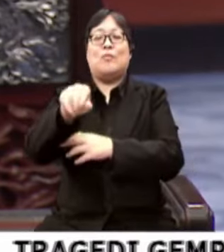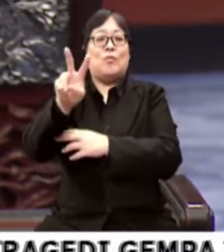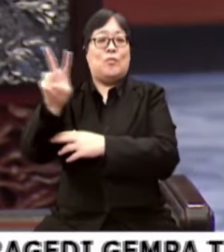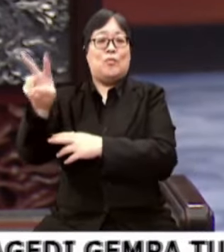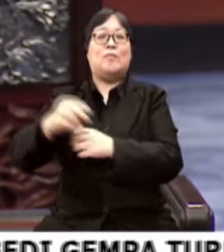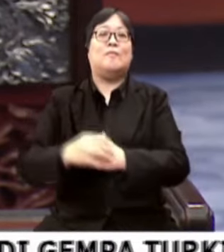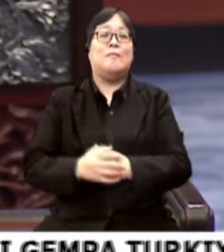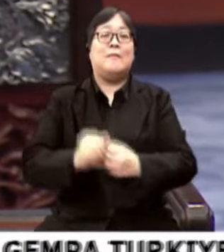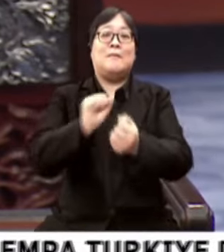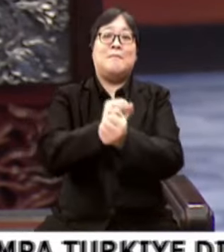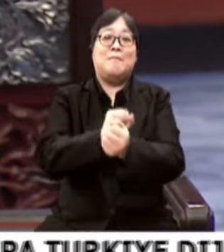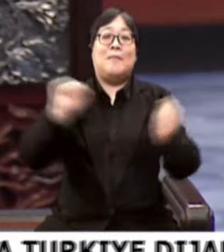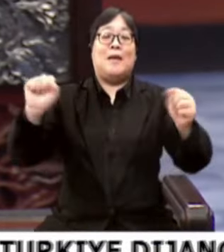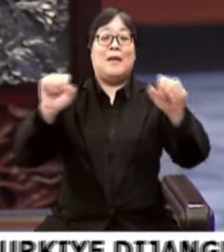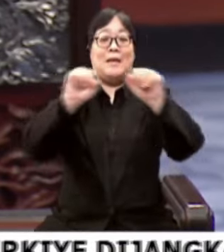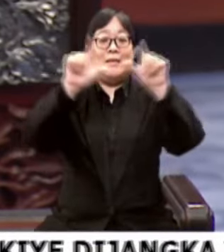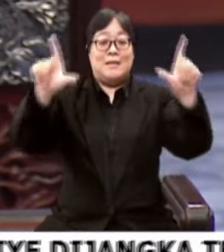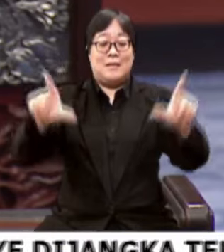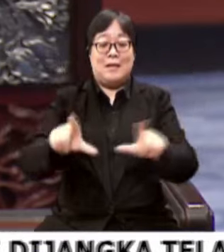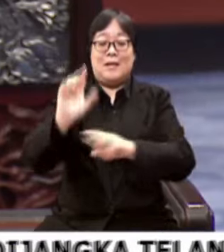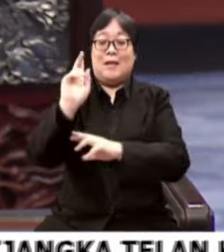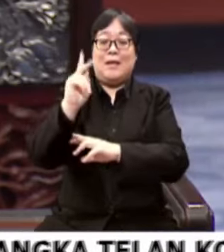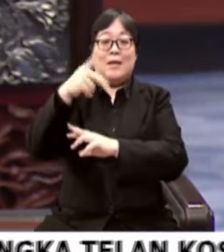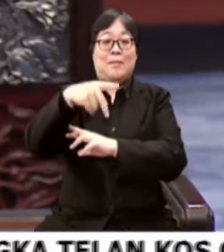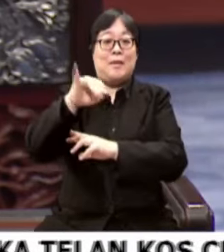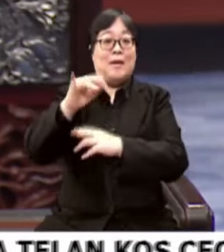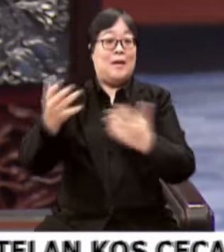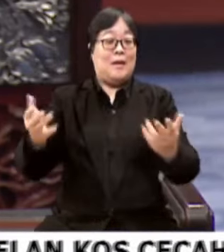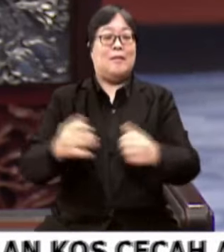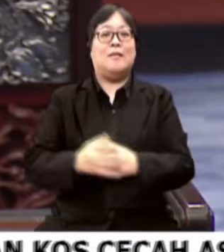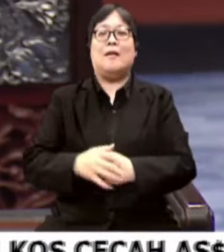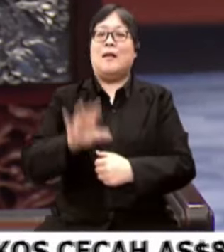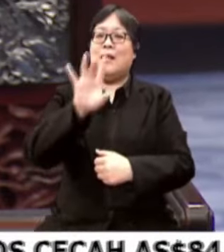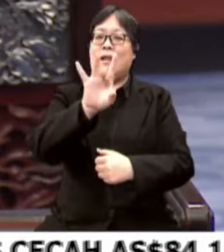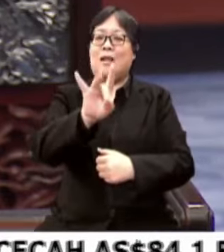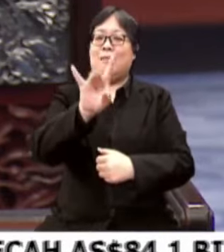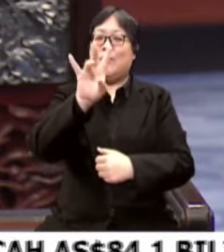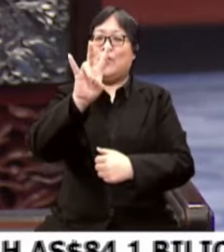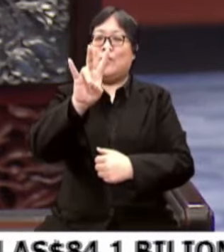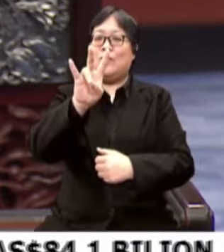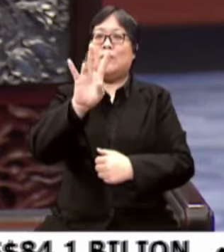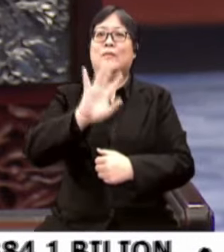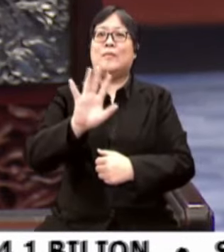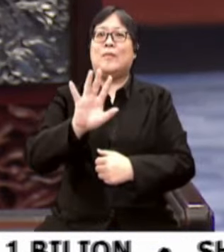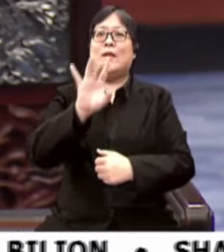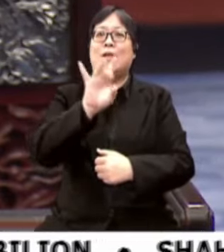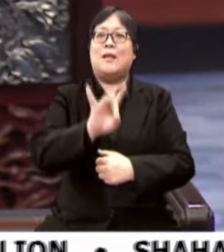dilepaskan melalui siji KPI jelas banyak 87 juta